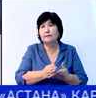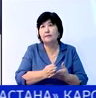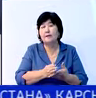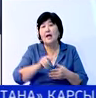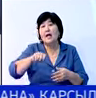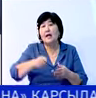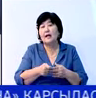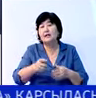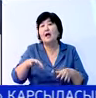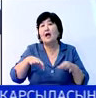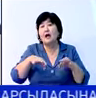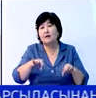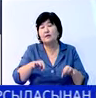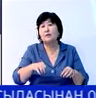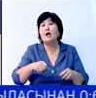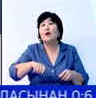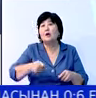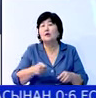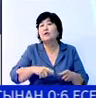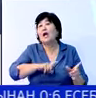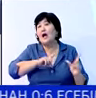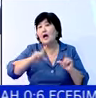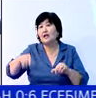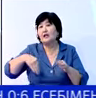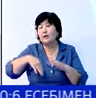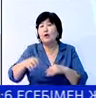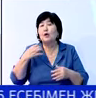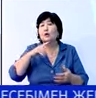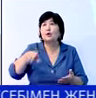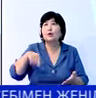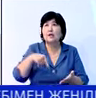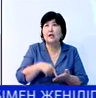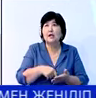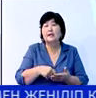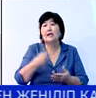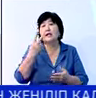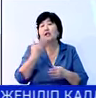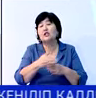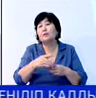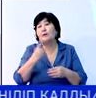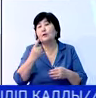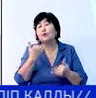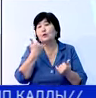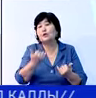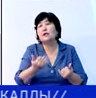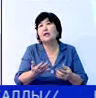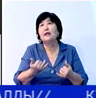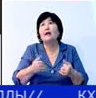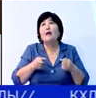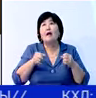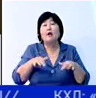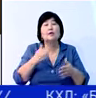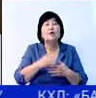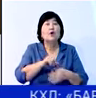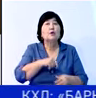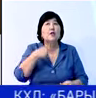тұрған кетімен автокөліктің от алдырып, айдап кеткен, яғни Қызылорда қаласының қылмыстық кодексінің 2-ші бабымен 1-ші бөлімімен көрсетілген қылмыстық іс жасалған.